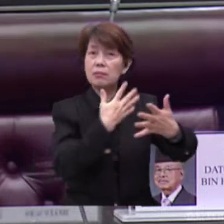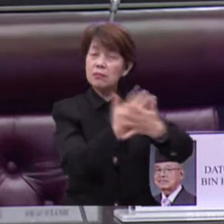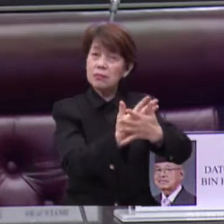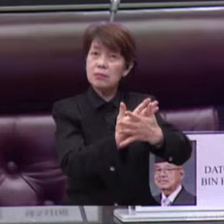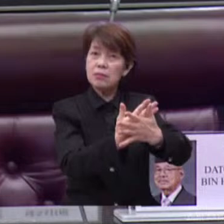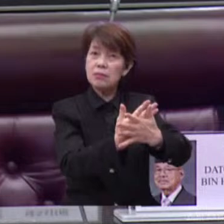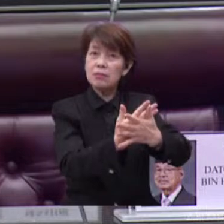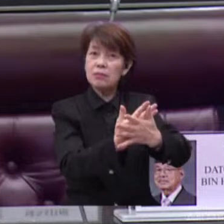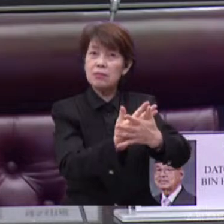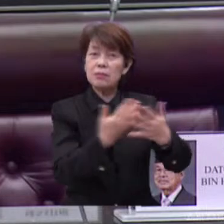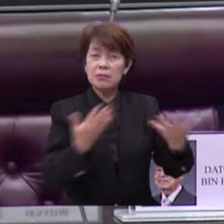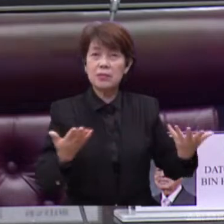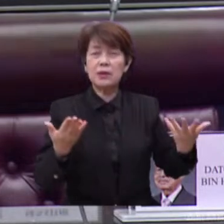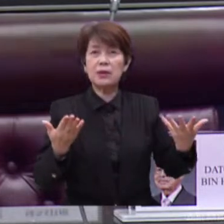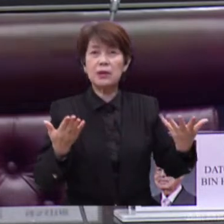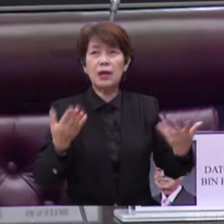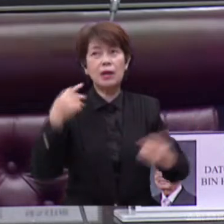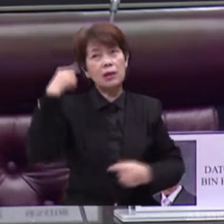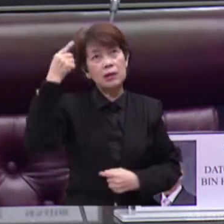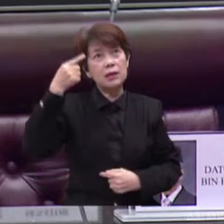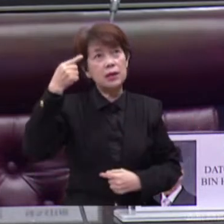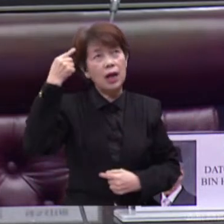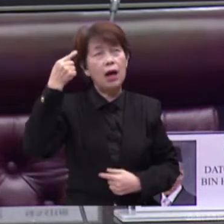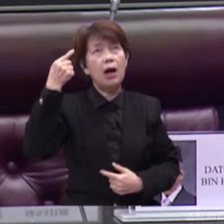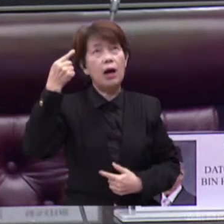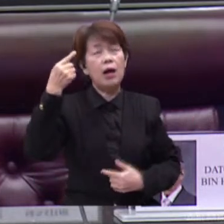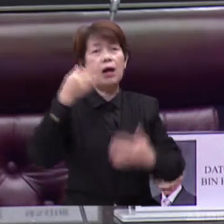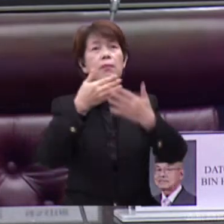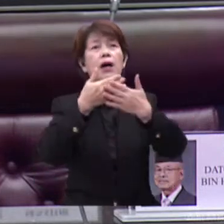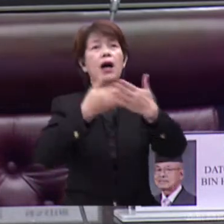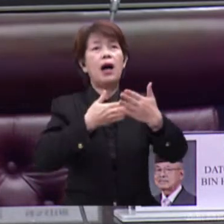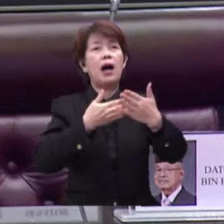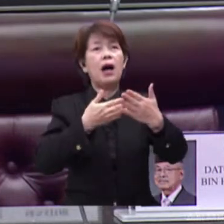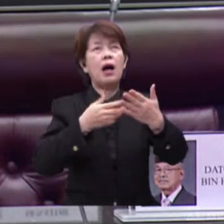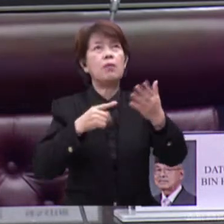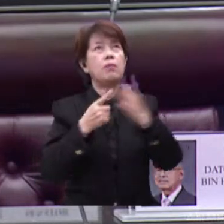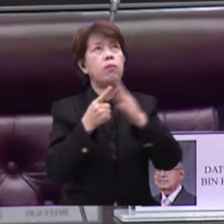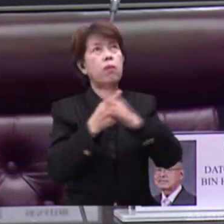dia menghadapi masalah ini banyak baca itu dulu